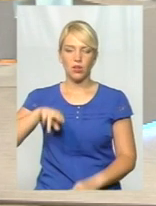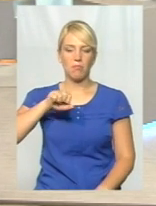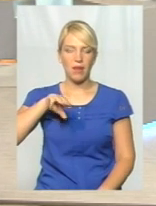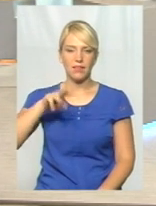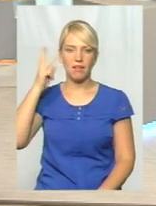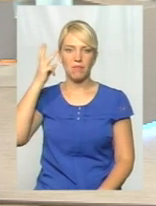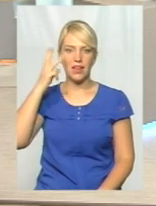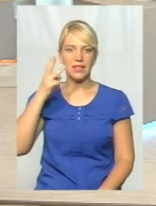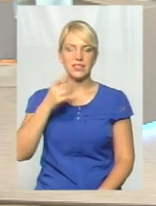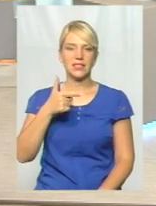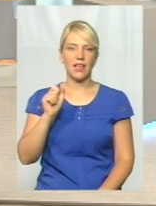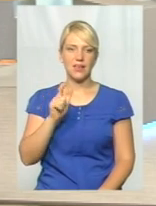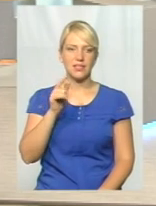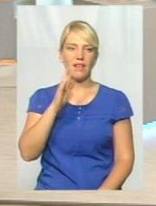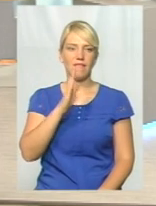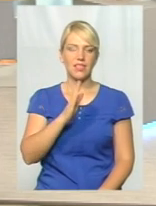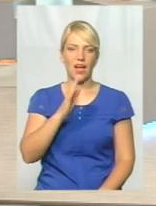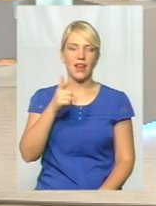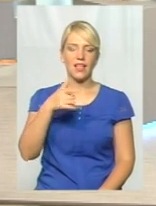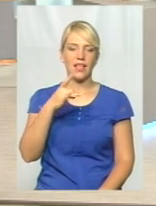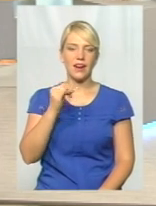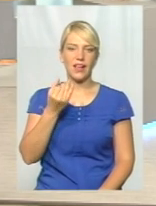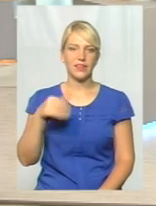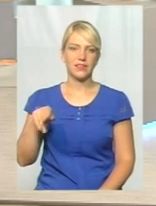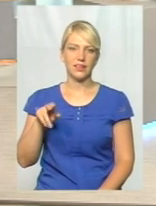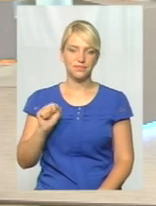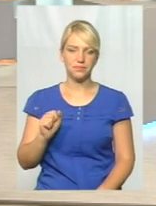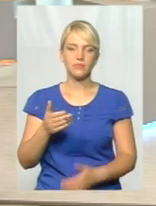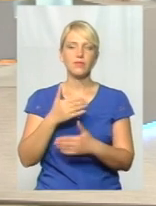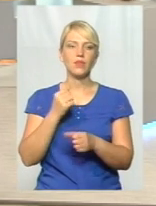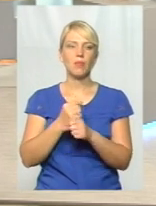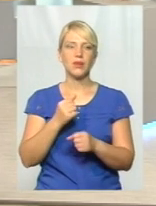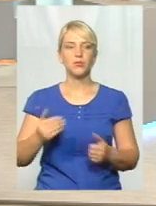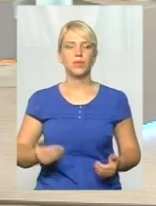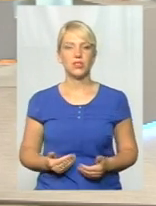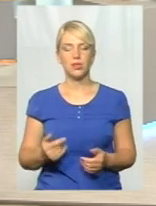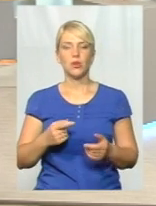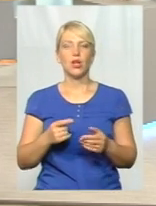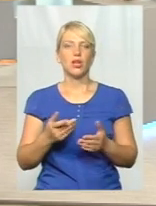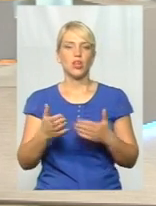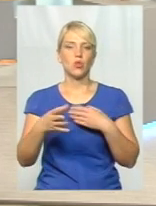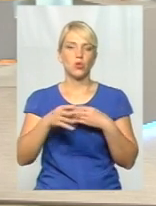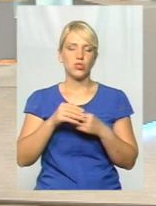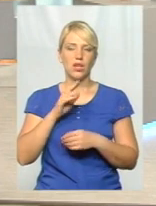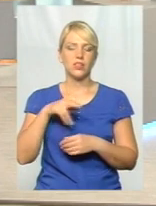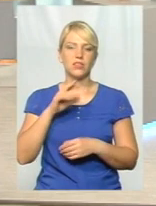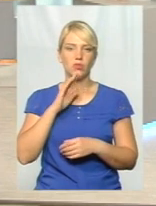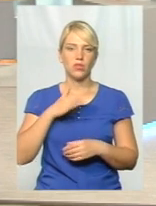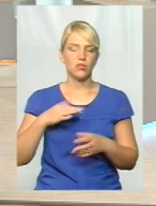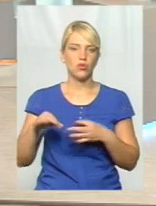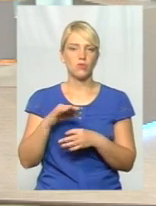Віталій Рейда. Здравствуйте. Шановні глядачі, ми працюємо наживо, тож долучайтеся до розмови у зручний вам